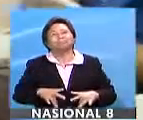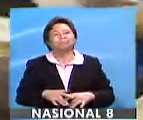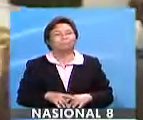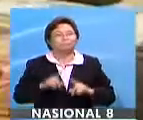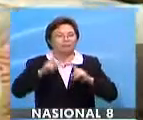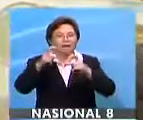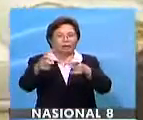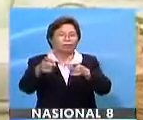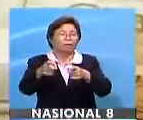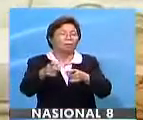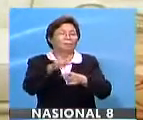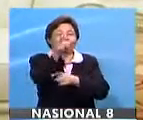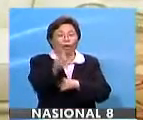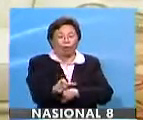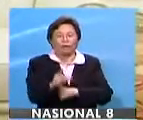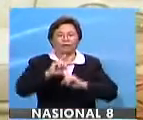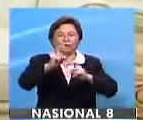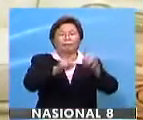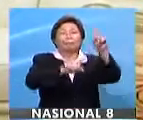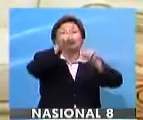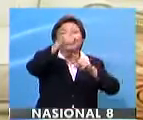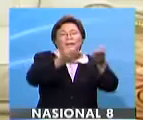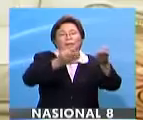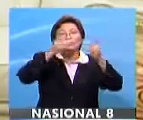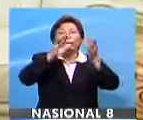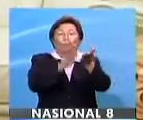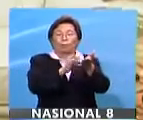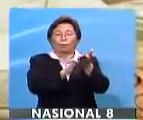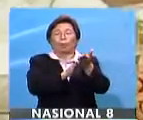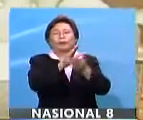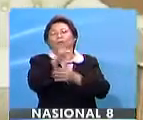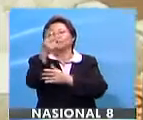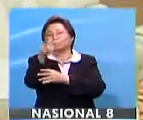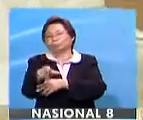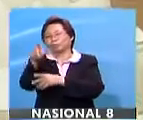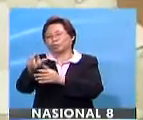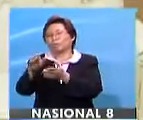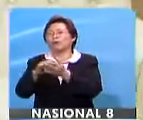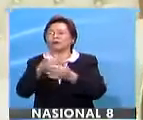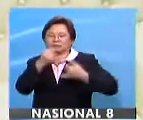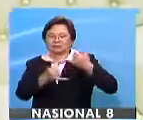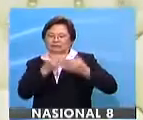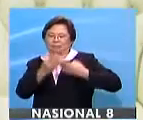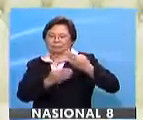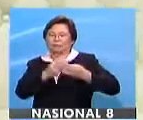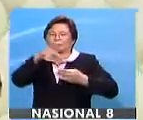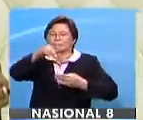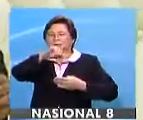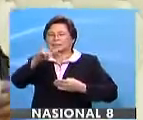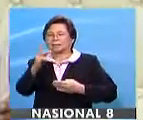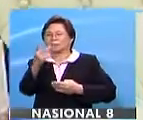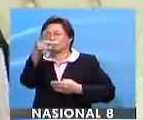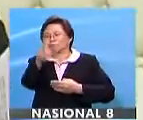Anugerah. Seorang daripada mereka dianugerahkan bintang khidmat terpuji BKT dan dua lagi menerima pingat jasa kebaktian PJK.